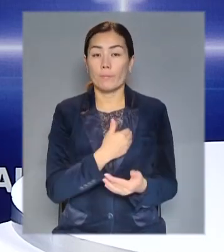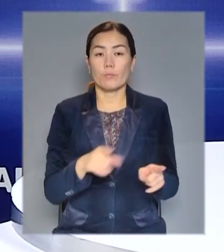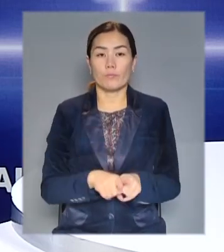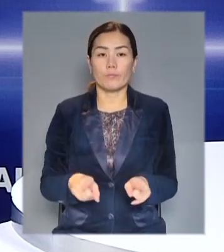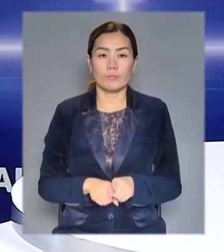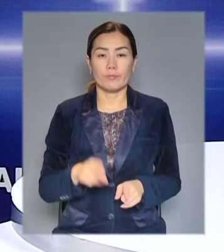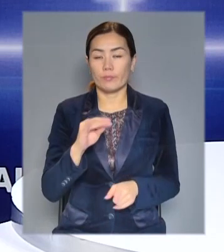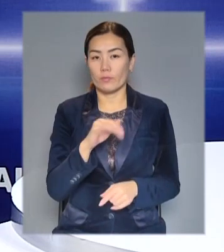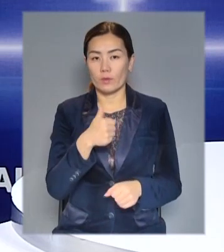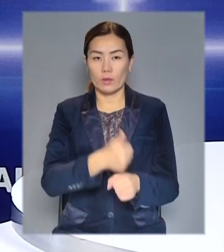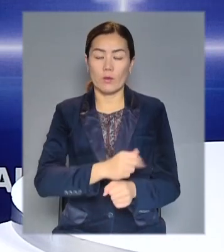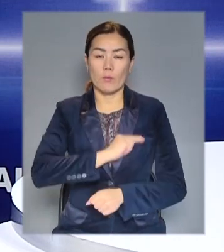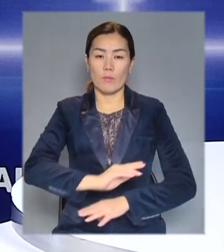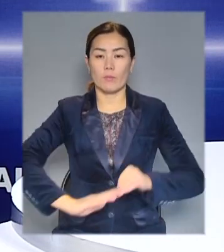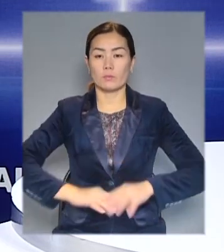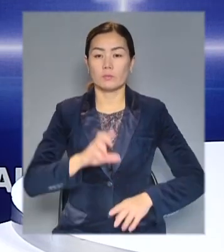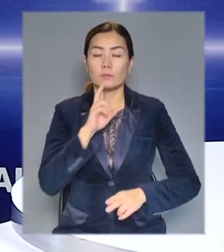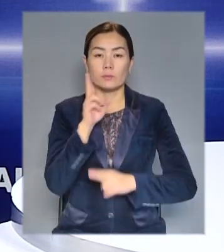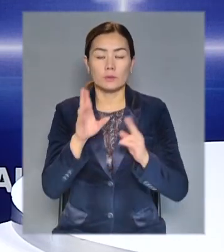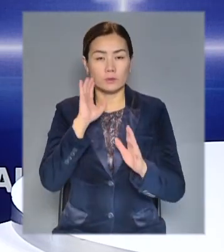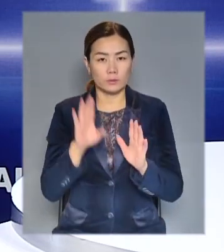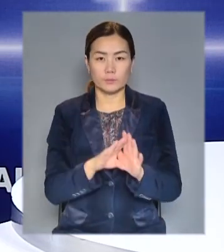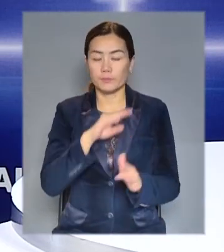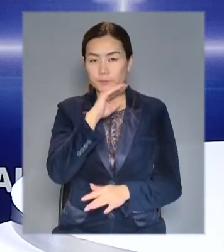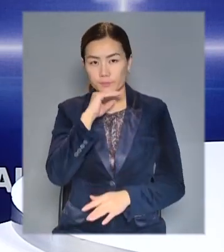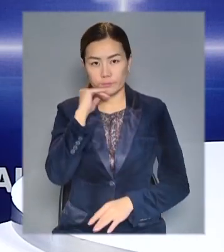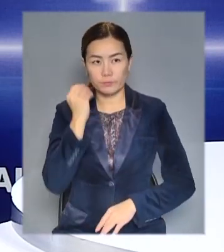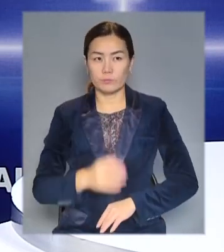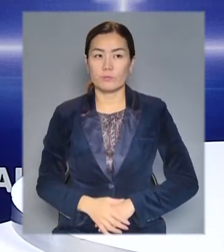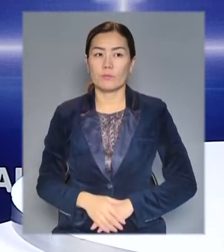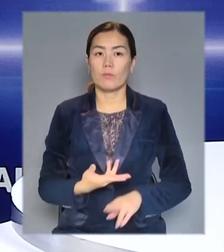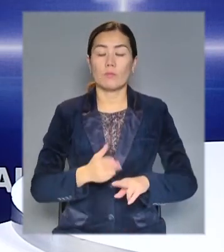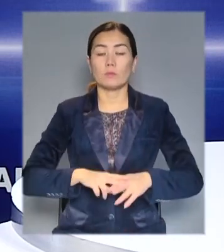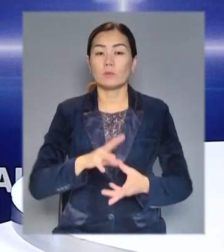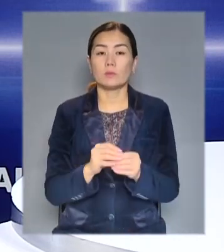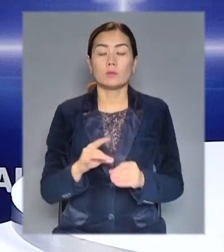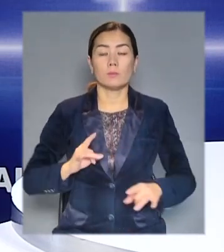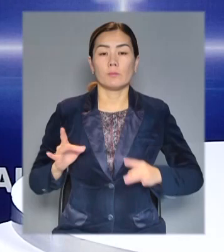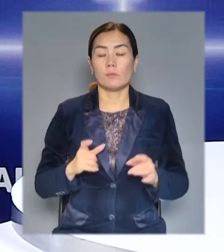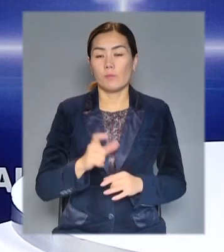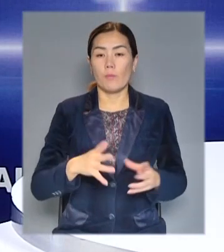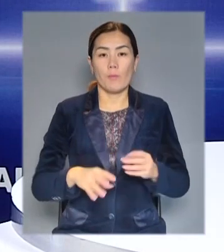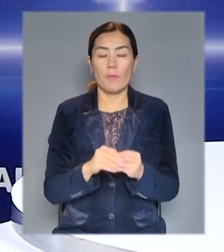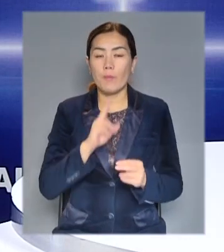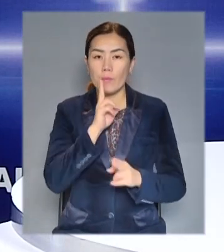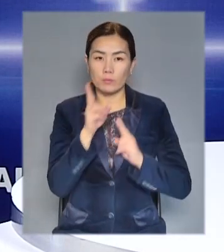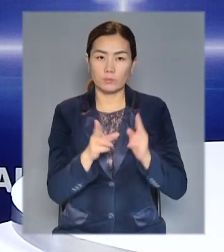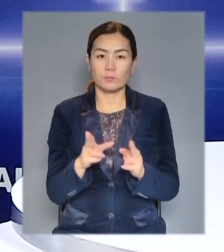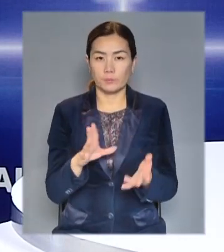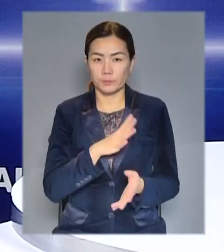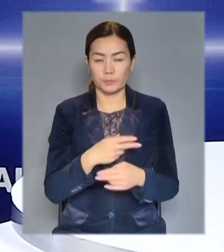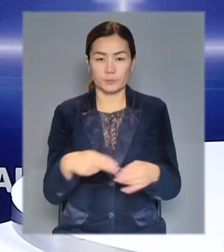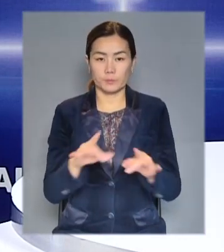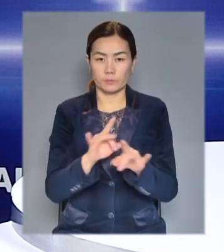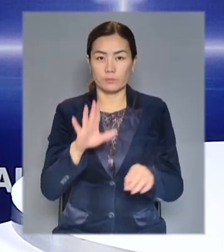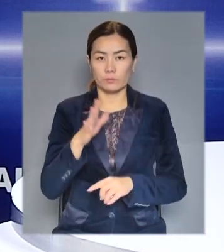де, кооператив басшысы жұмысшылардың базынасын тыңдауға асығыстық танытар емес. Әбден діңкелері құрған жұмысшылар наразылықтарын білдірді.